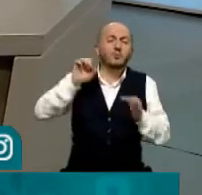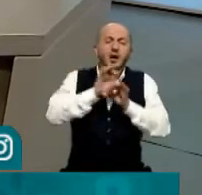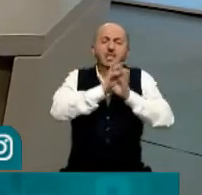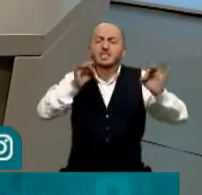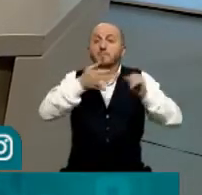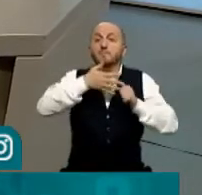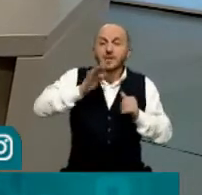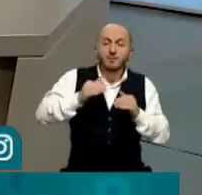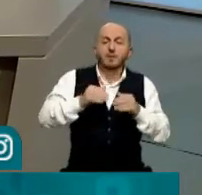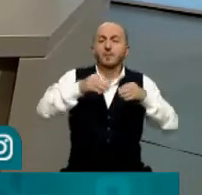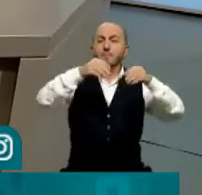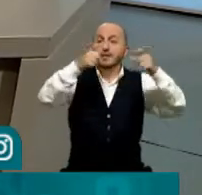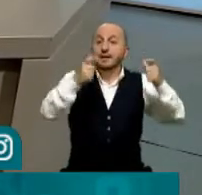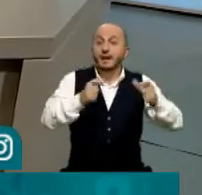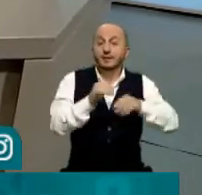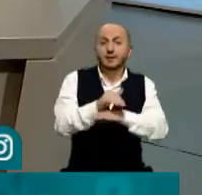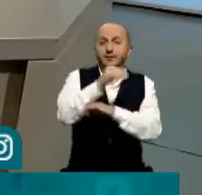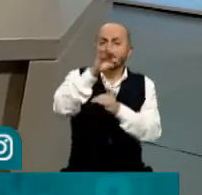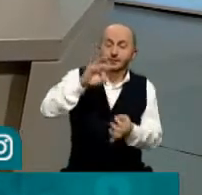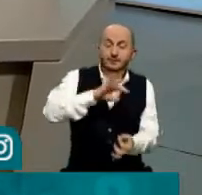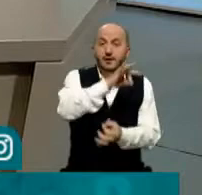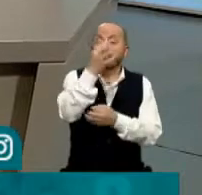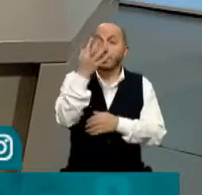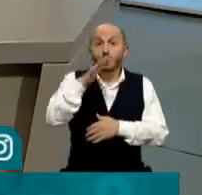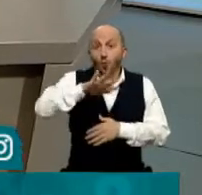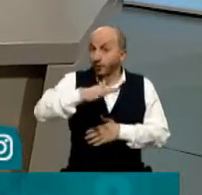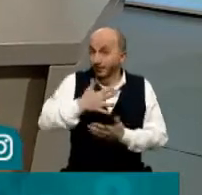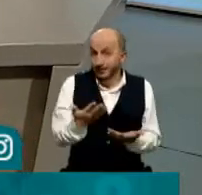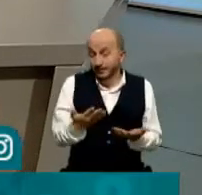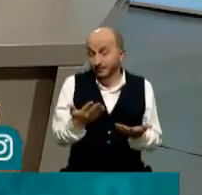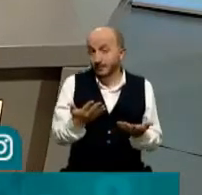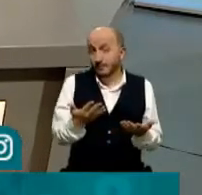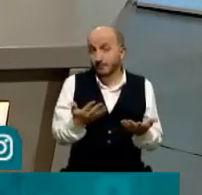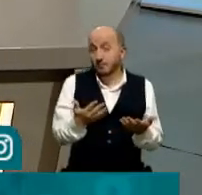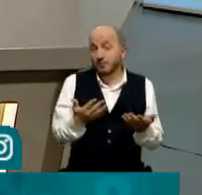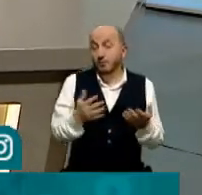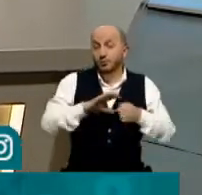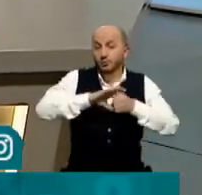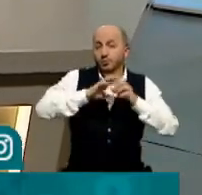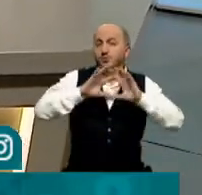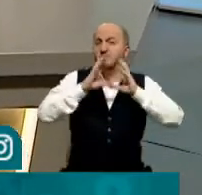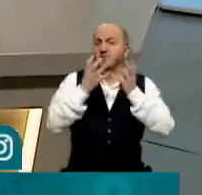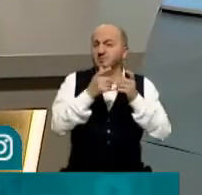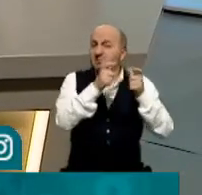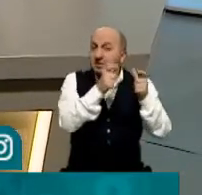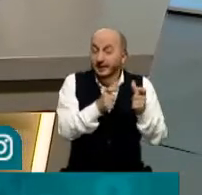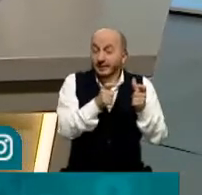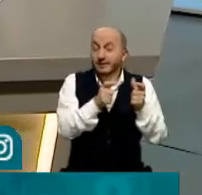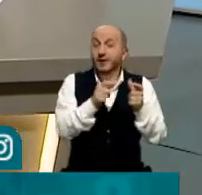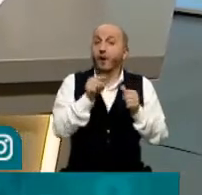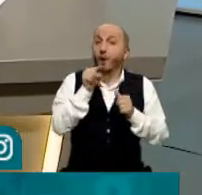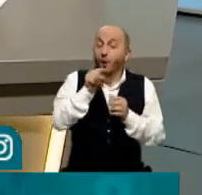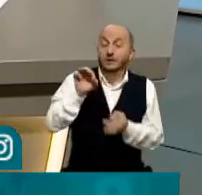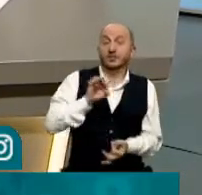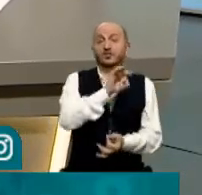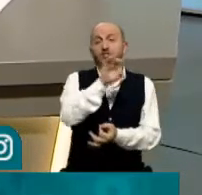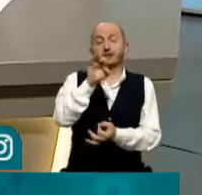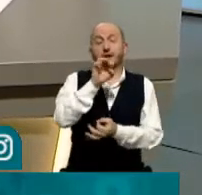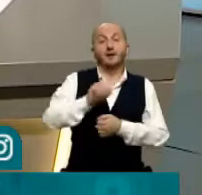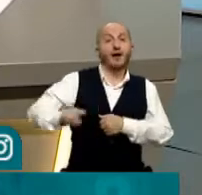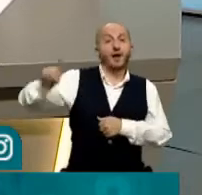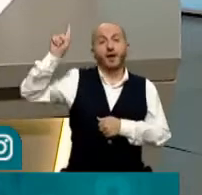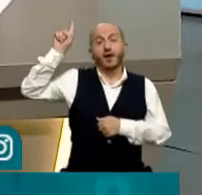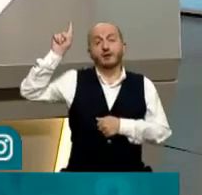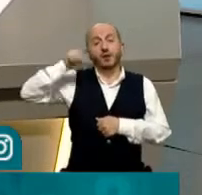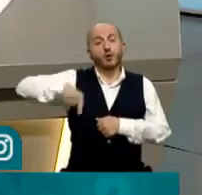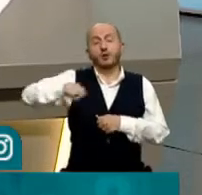bilmeyen bir toprakta yaşayan insanlar olabilir mi tarihin bir köşesinde? Elbette ki o kişiler Cenab-ı Allah